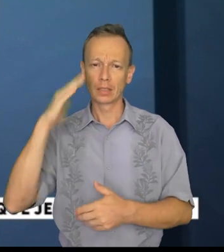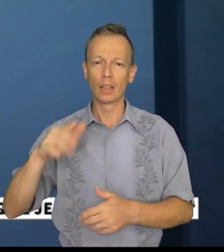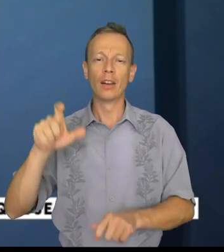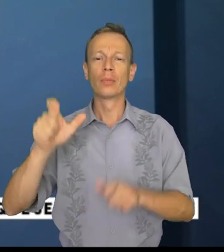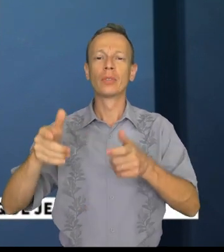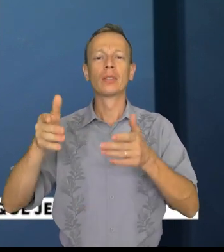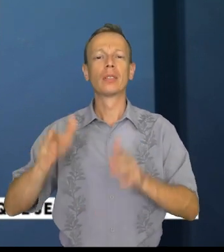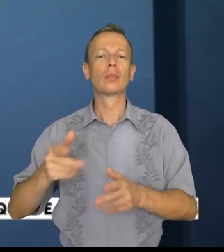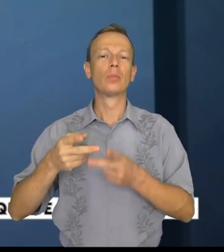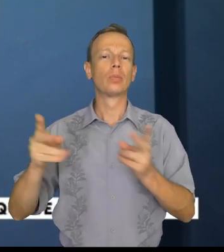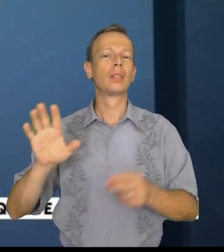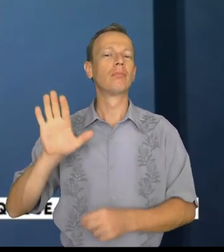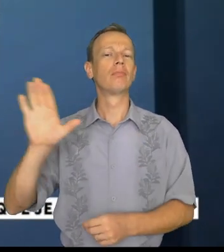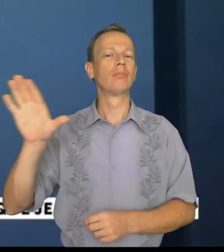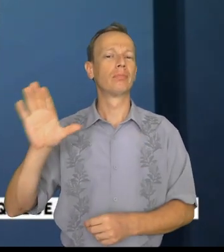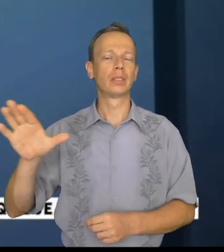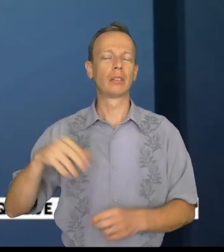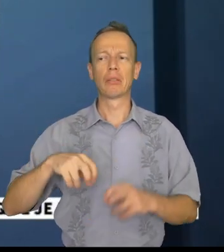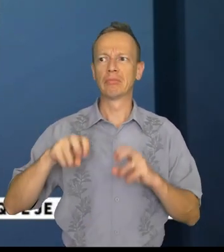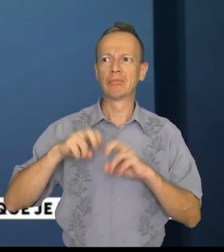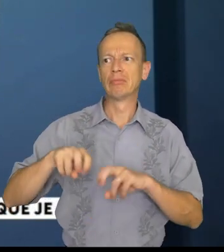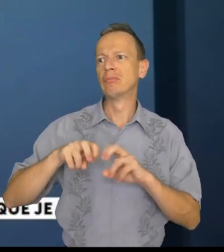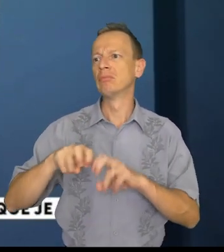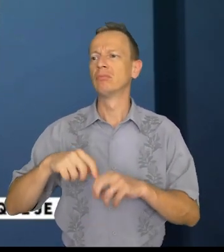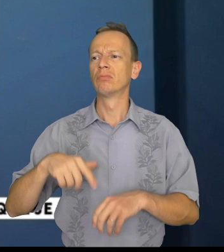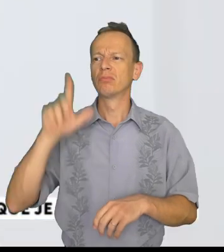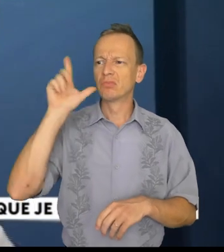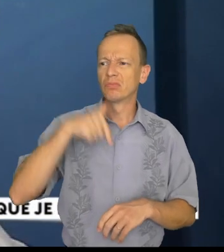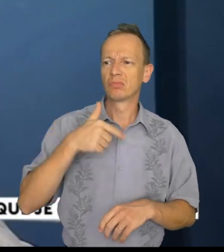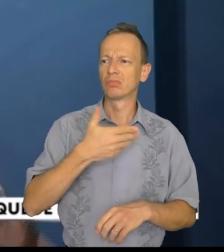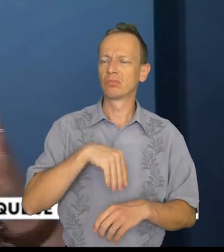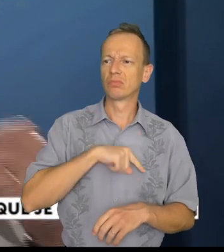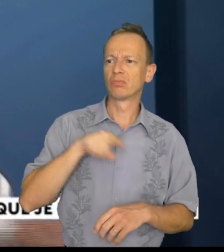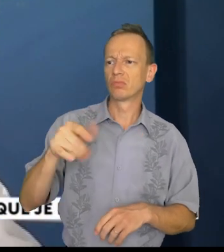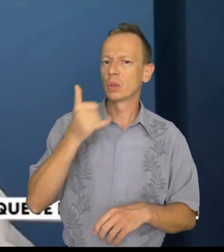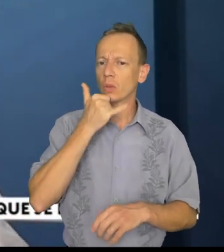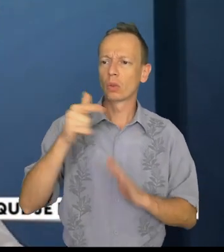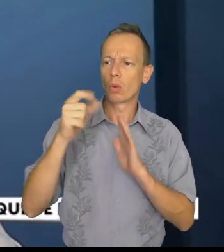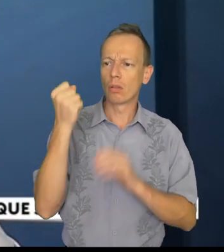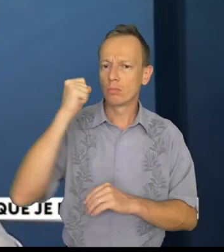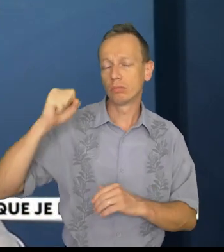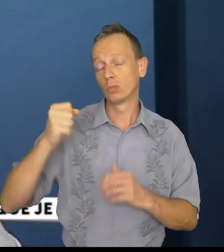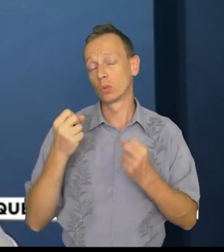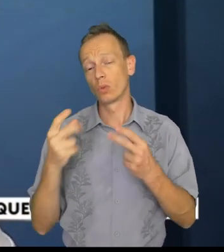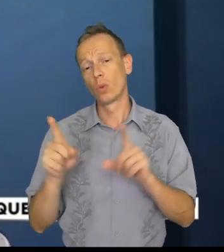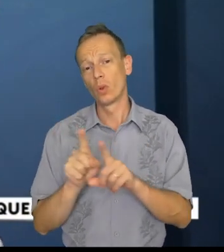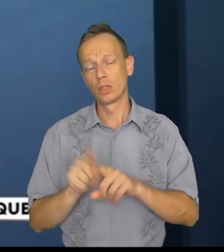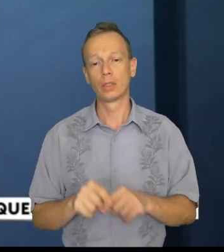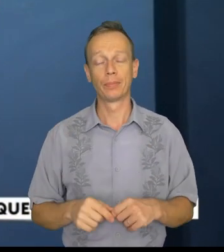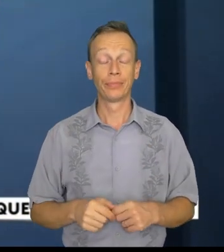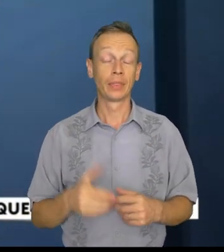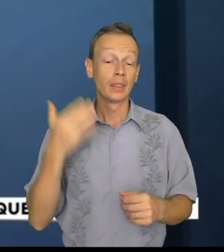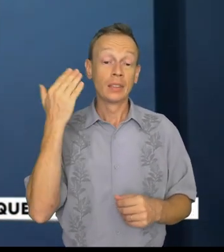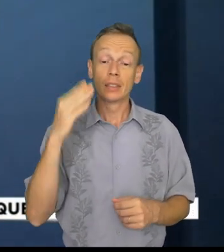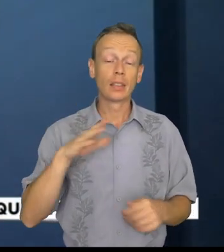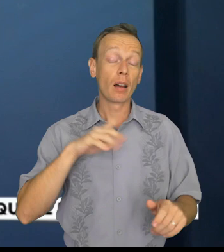comme l'on dit, qui sont recherchés en responsabilité sur le plan pénal. Il y a des décideurs politiques, encore une fois,